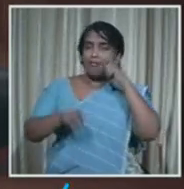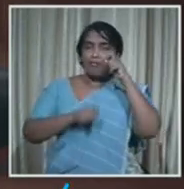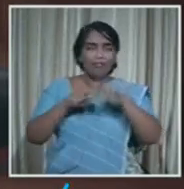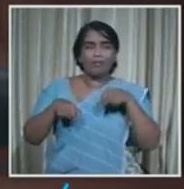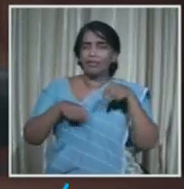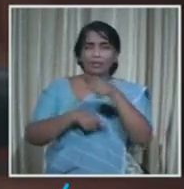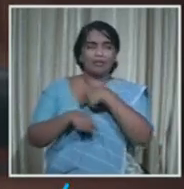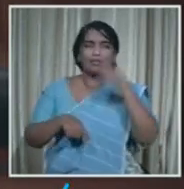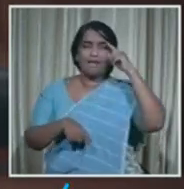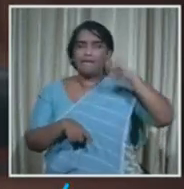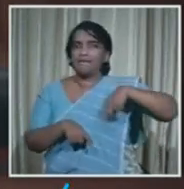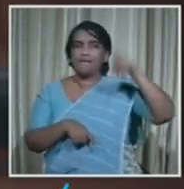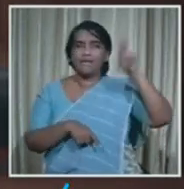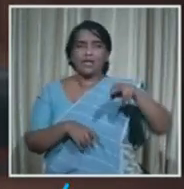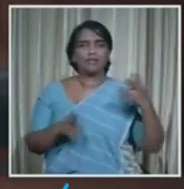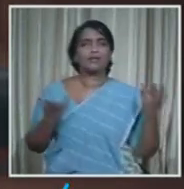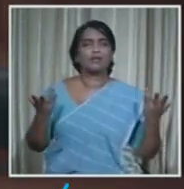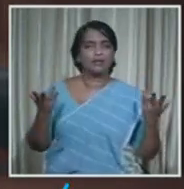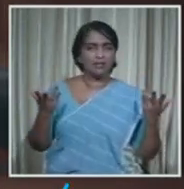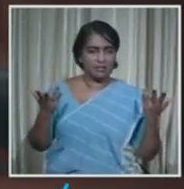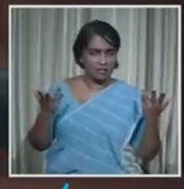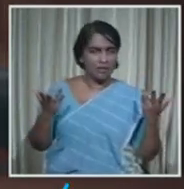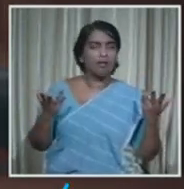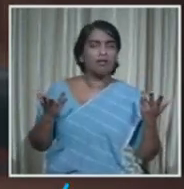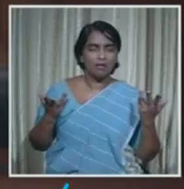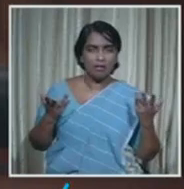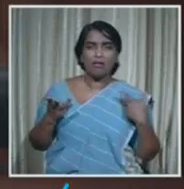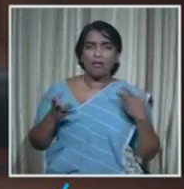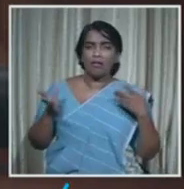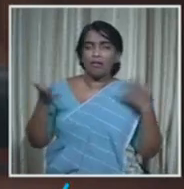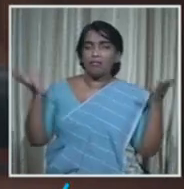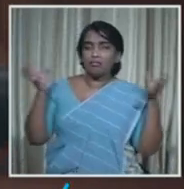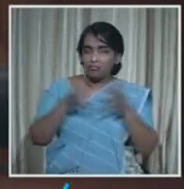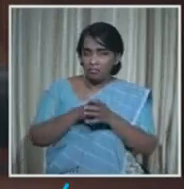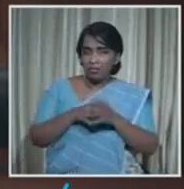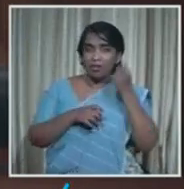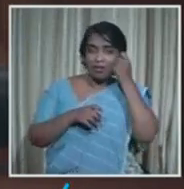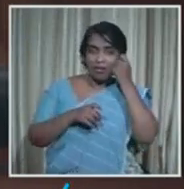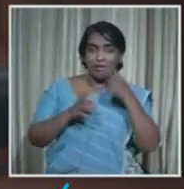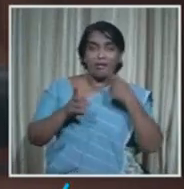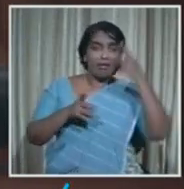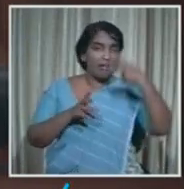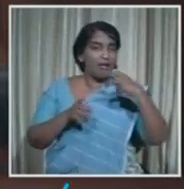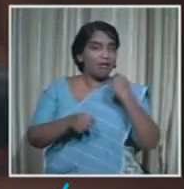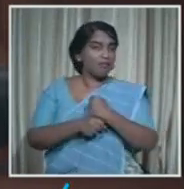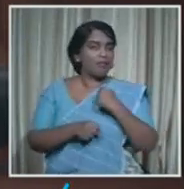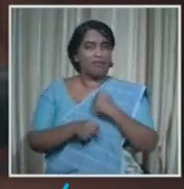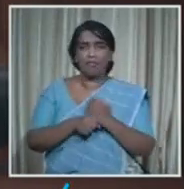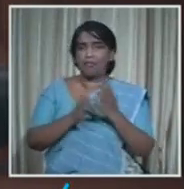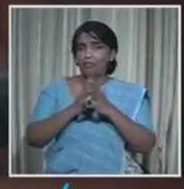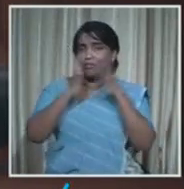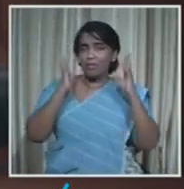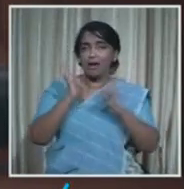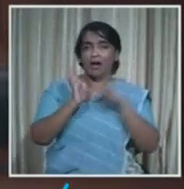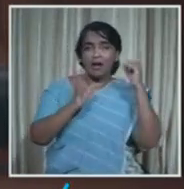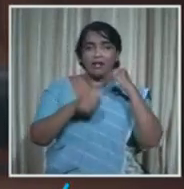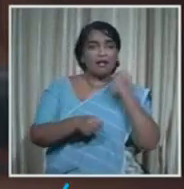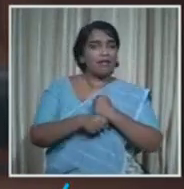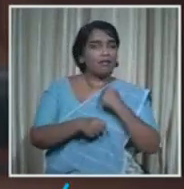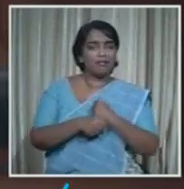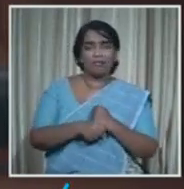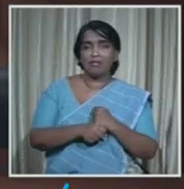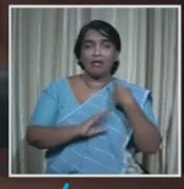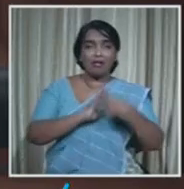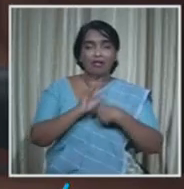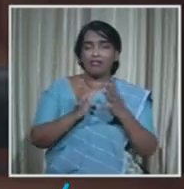තවදුරටත් විශ්වාස කරන්න තියෙනවා අපිට සර්වපාක්ෂික යෝජනා පරිවාසාණ්ඩු මේ ගොඩක් ඒවා ජාතික ආණ්ඩු මේ ජාතිය